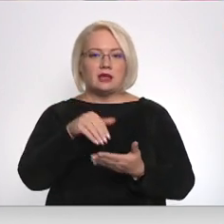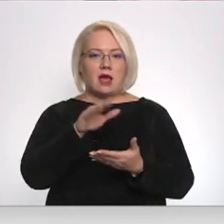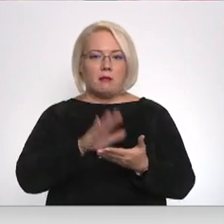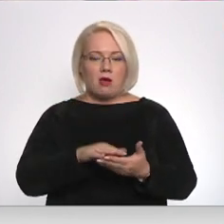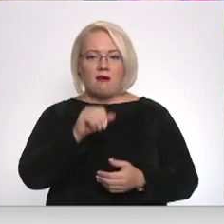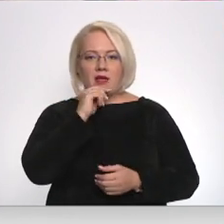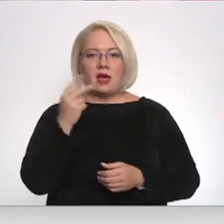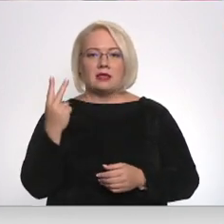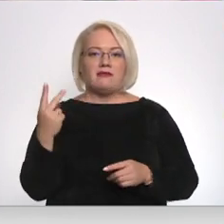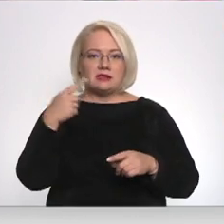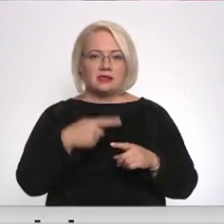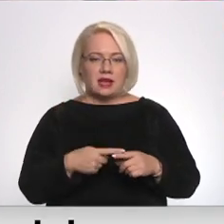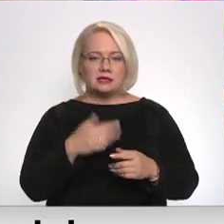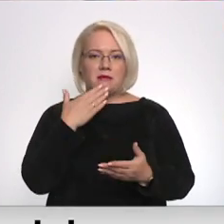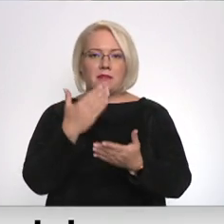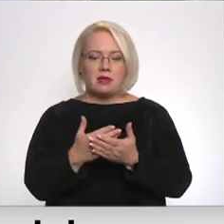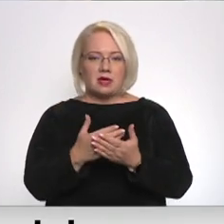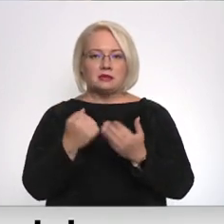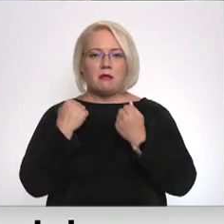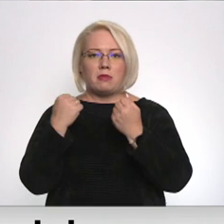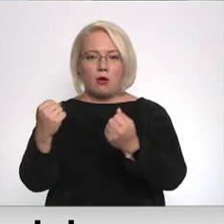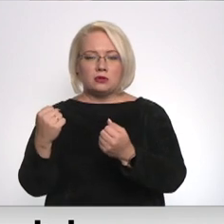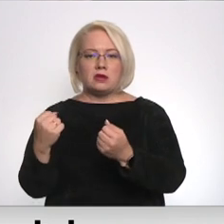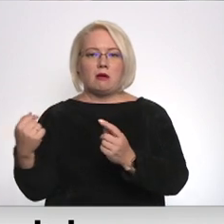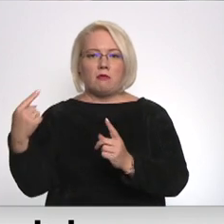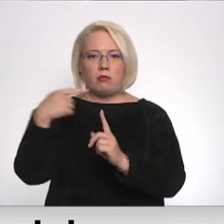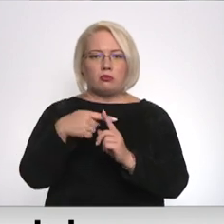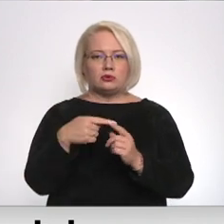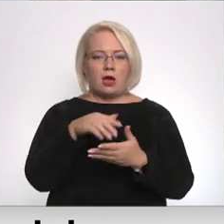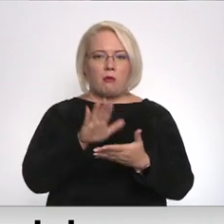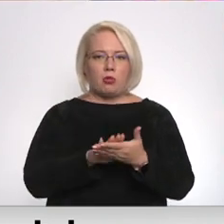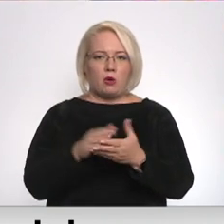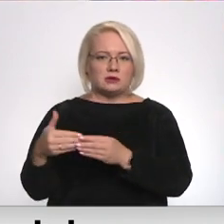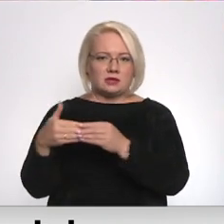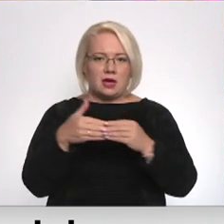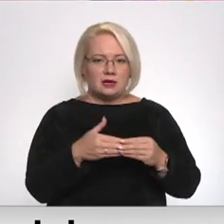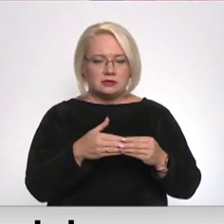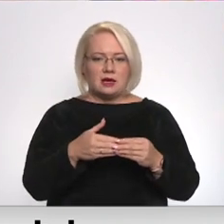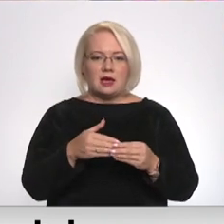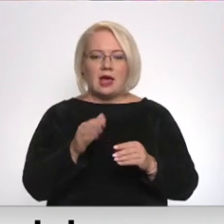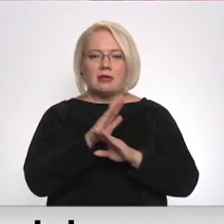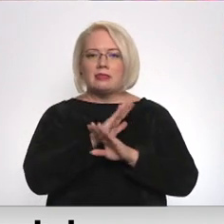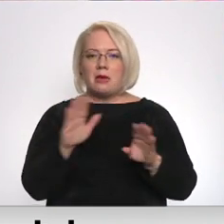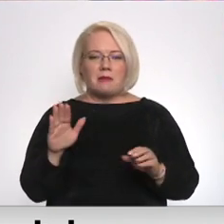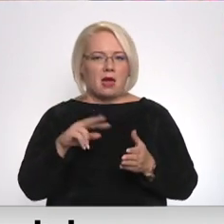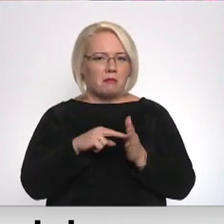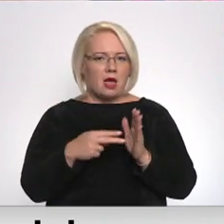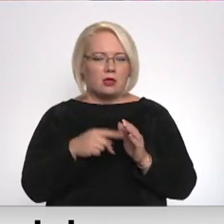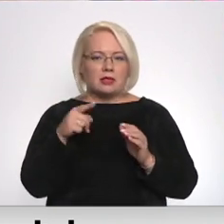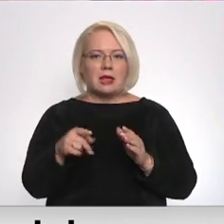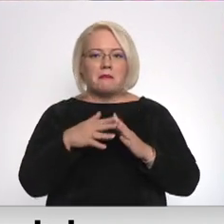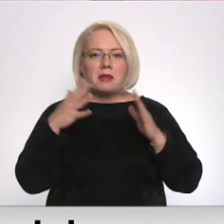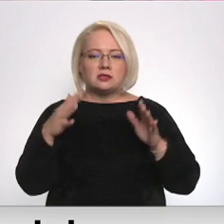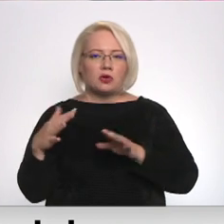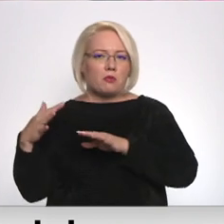tam divas reizes pieteicām, braucām pakaļ papildus aploksnēm. Jāsaka, ka nebijām plānojuši tik lielu pieplūdumu